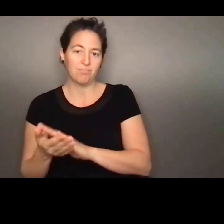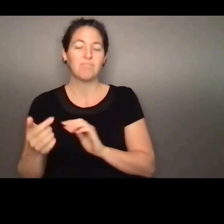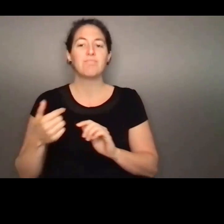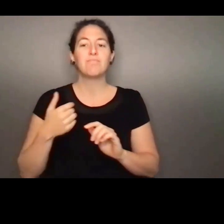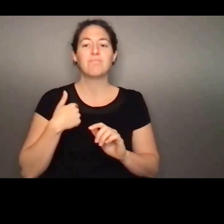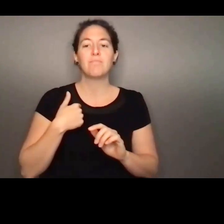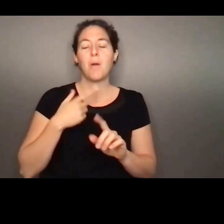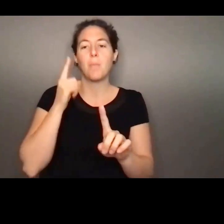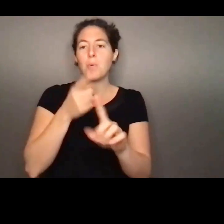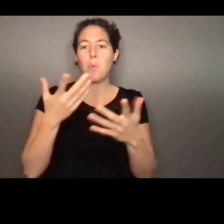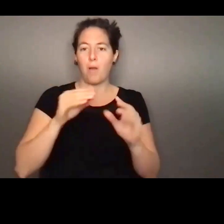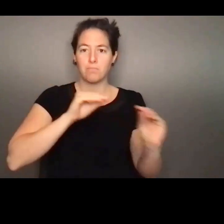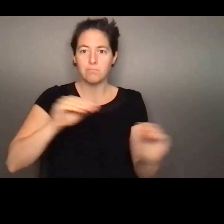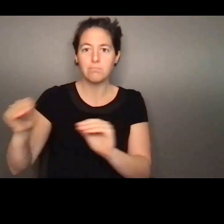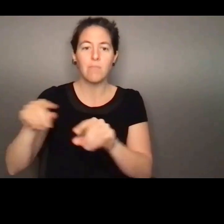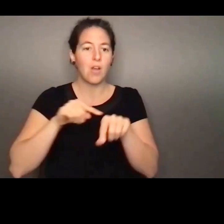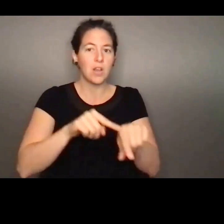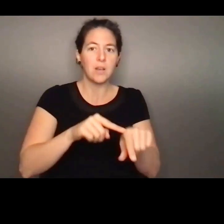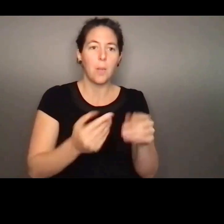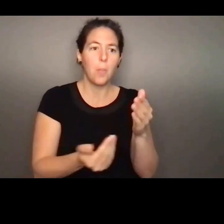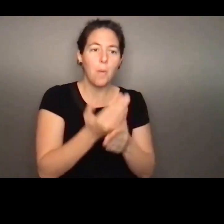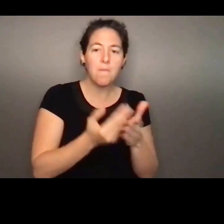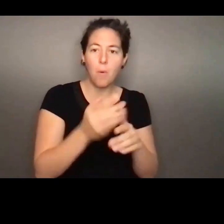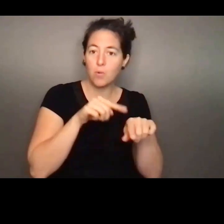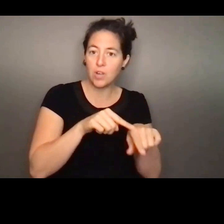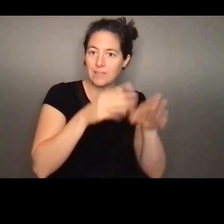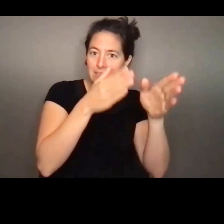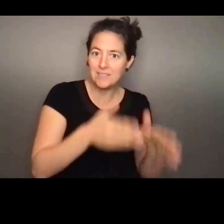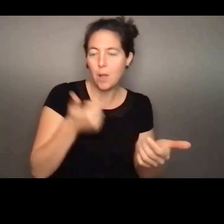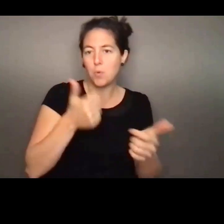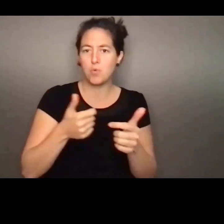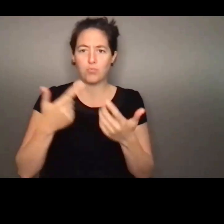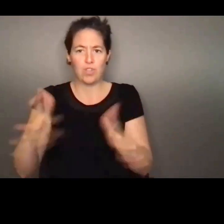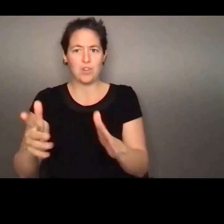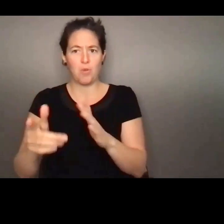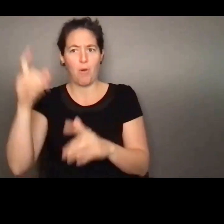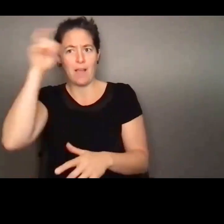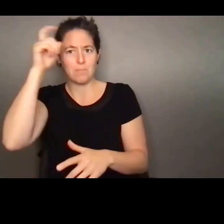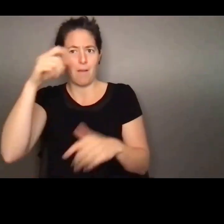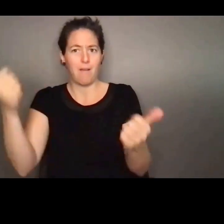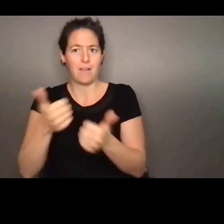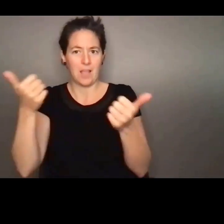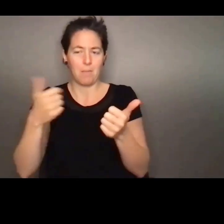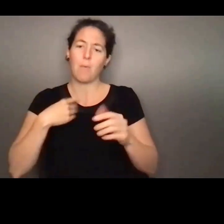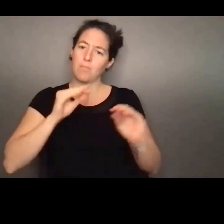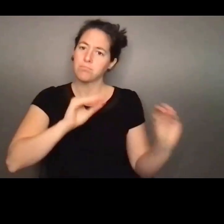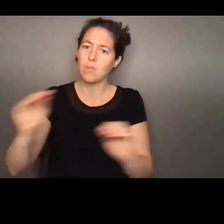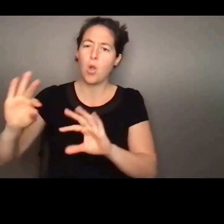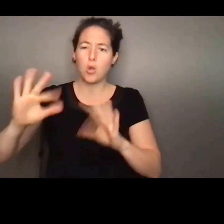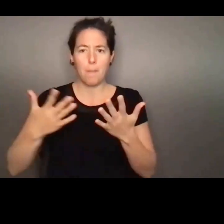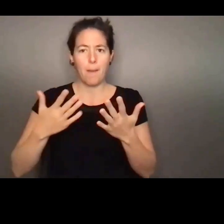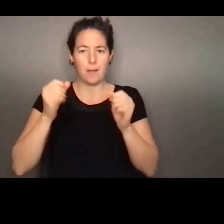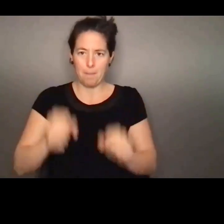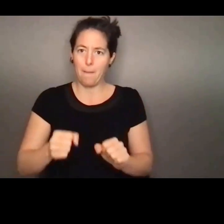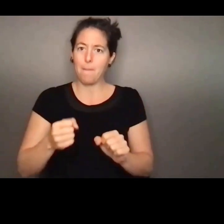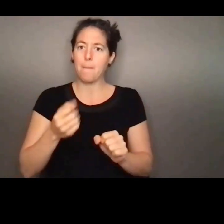aux jardiniers novices et expérimentés comment être plus autosuffisant au niveau alimentaire en faisant pousser